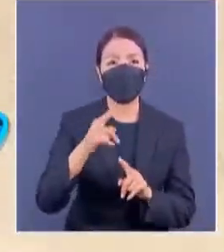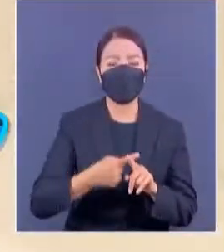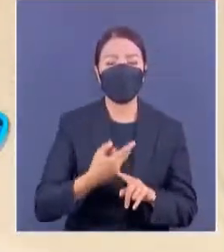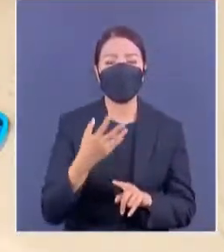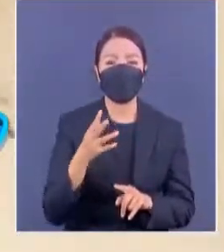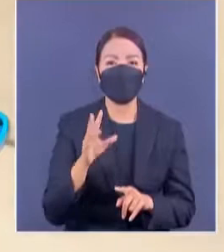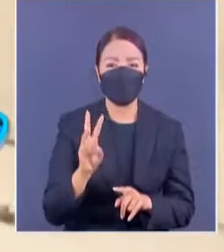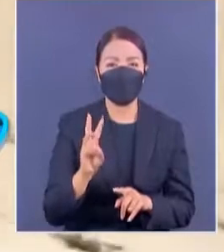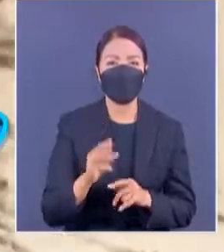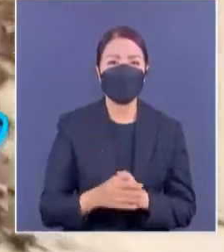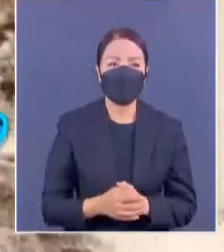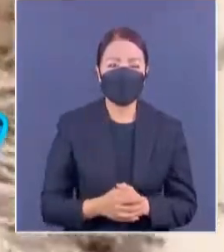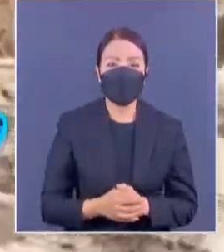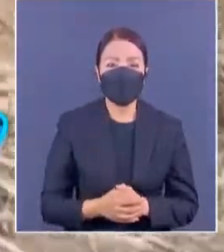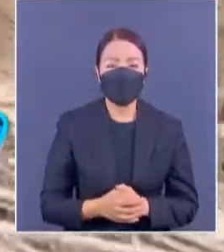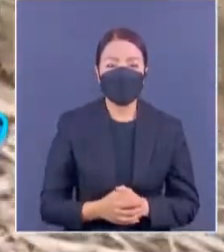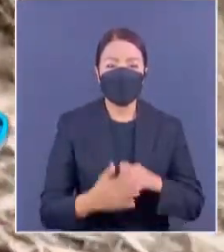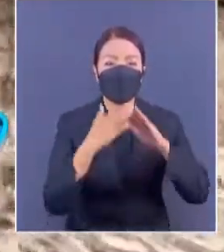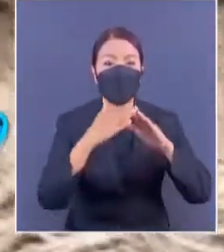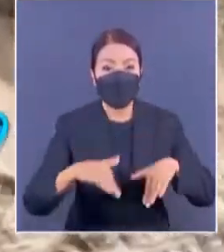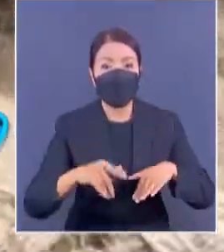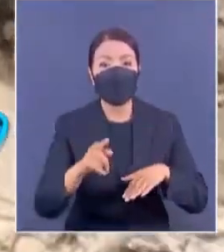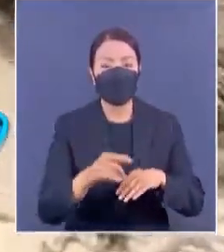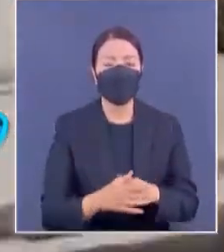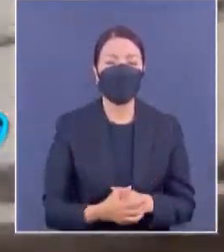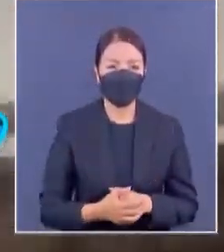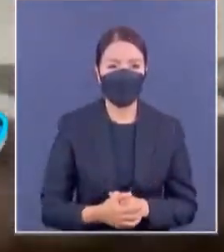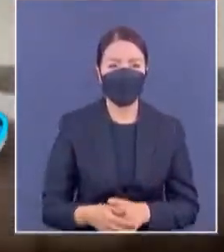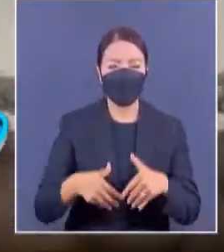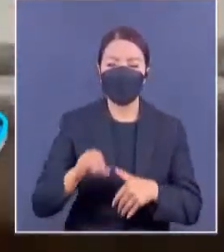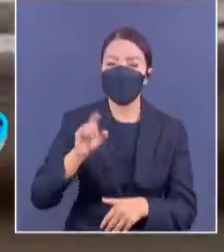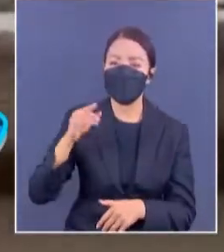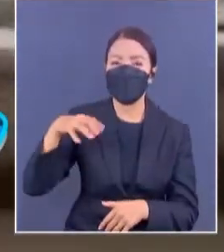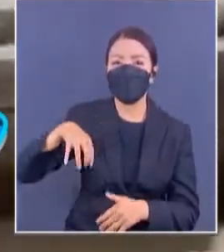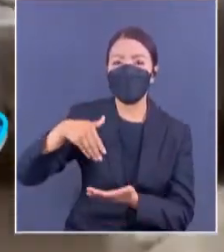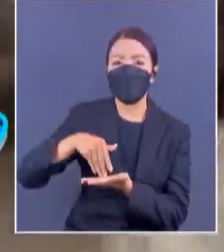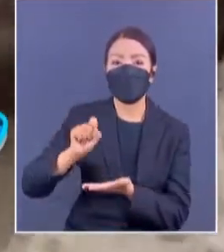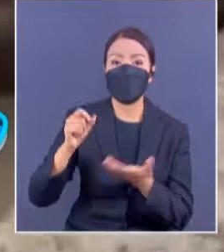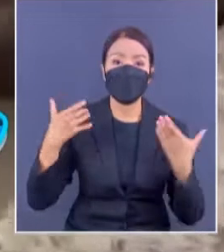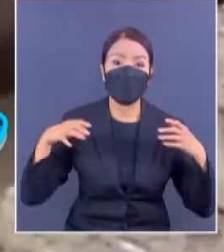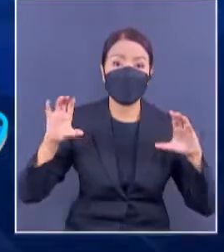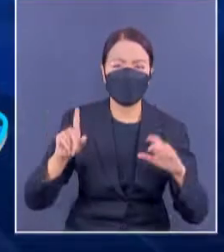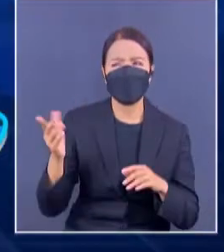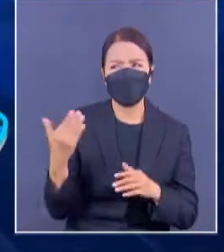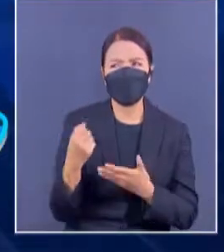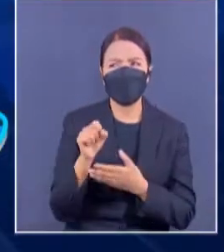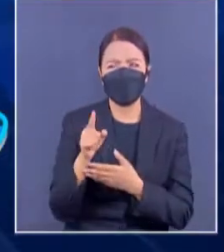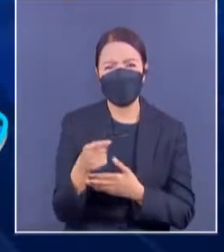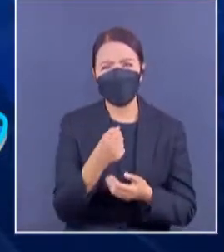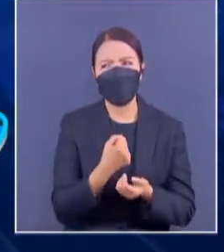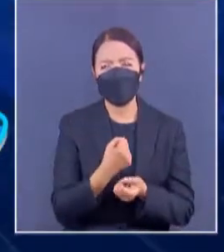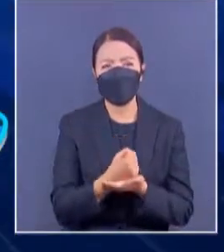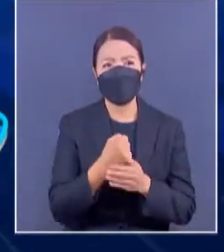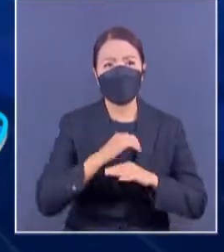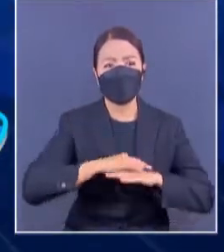ายนที่ผ่านมาพอมีเหตุการณ์นี้เกิดขึ้นชาวบ้านเขาก็เลยวิงวอนไปที่ส่วนราชการที่เกี่ยวข้องนะคะบอกว่าขอให้เร่งแก้ไขโดยด่ว